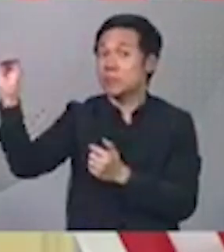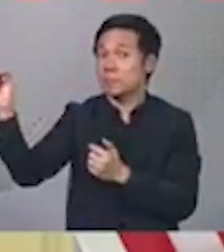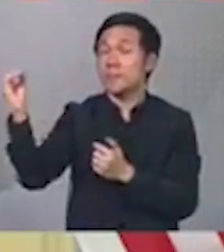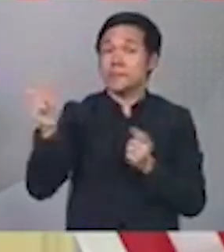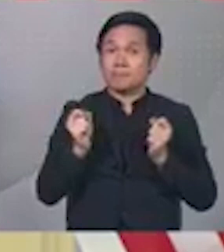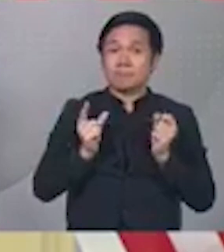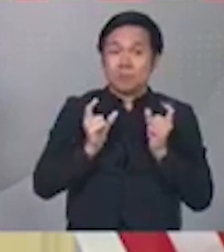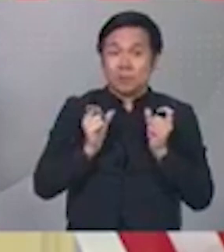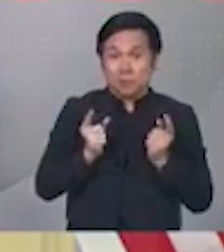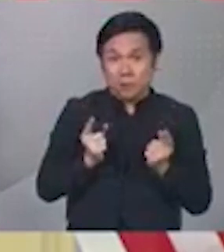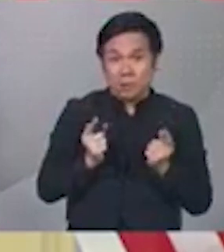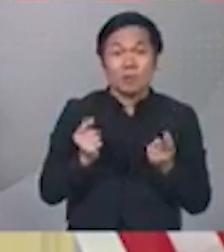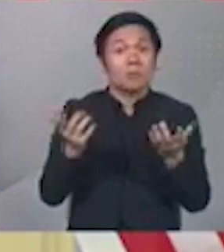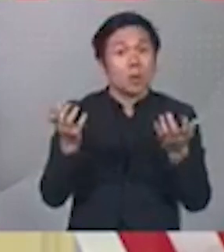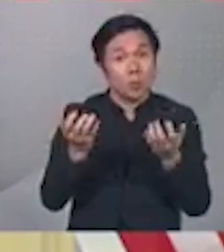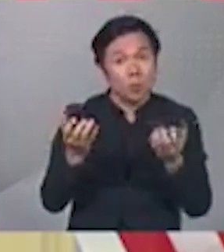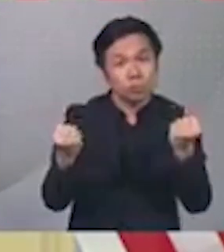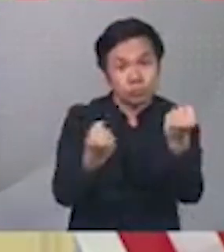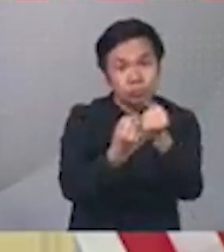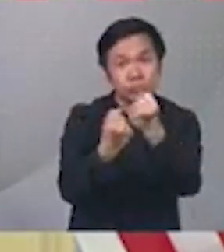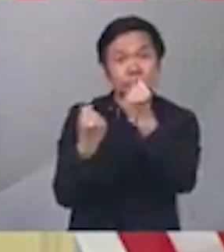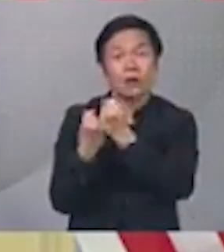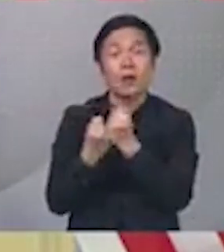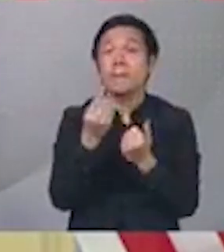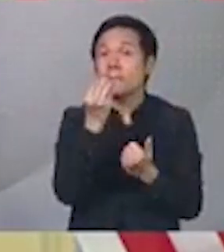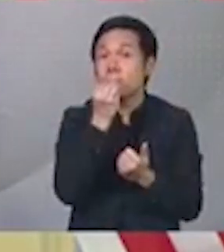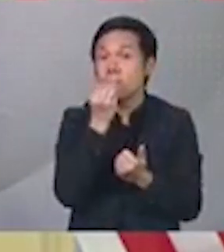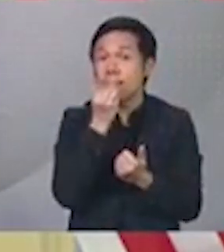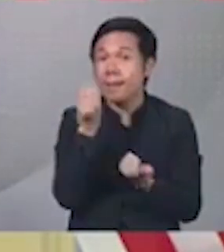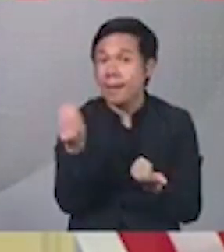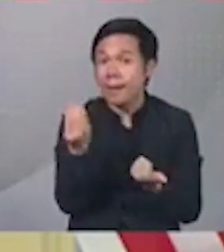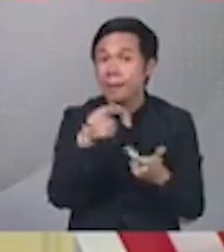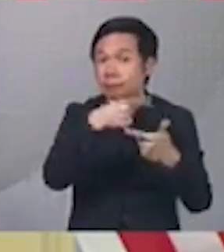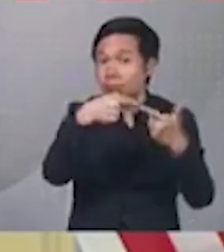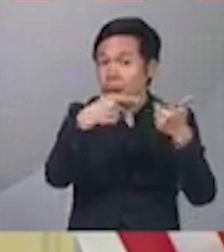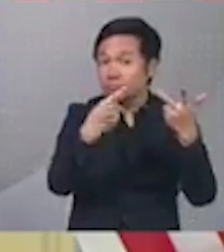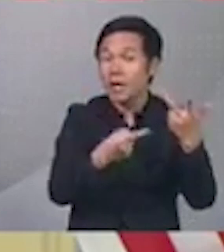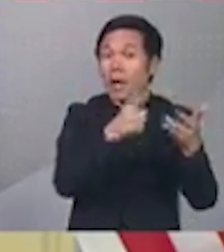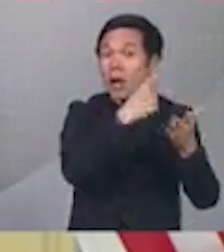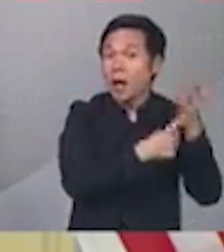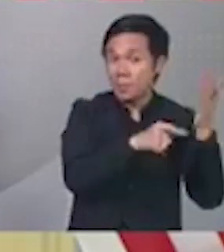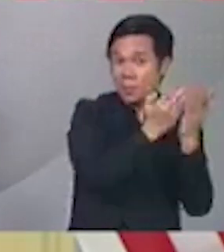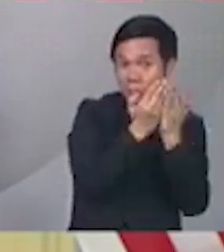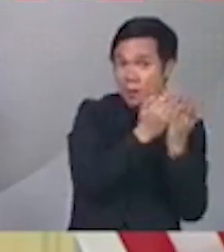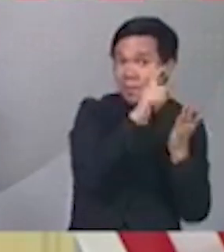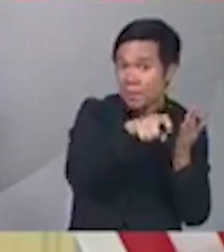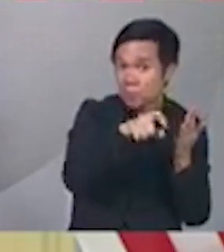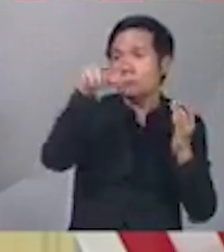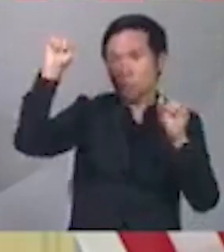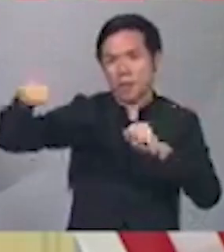yang ingin menaj makanan dan kapal yang berkaitan dengan pengantaran pun Hai belajar